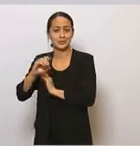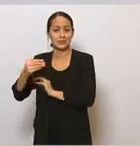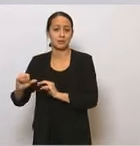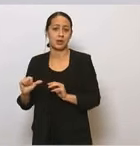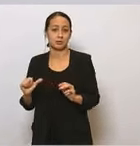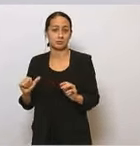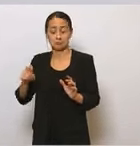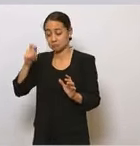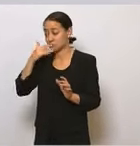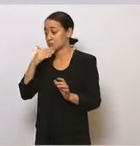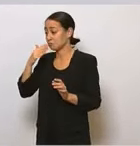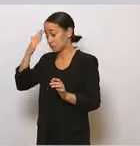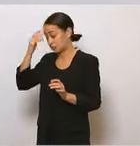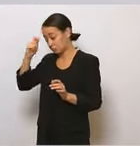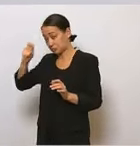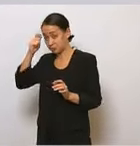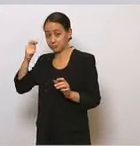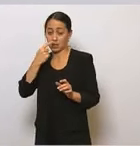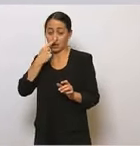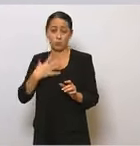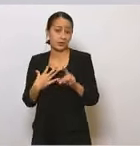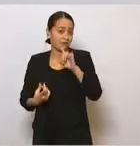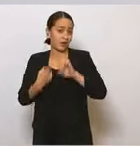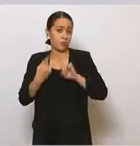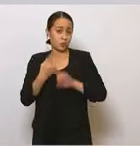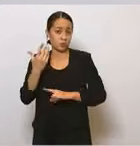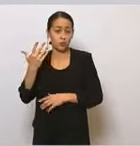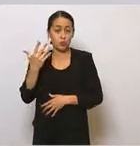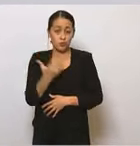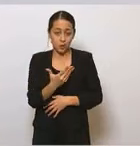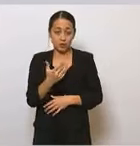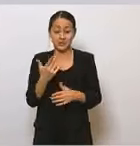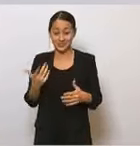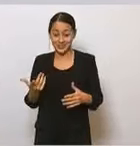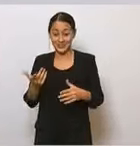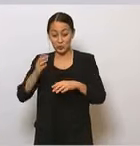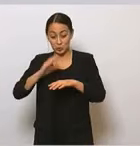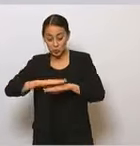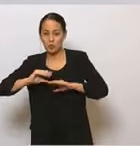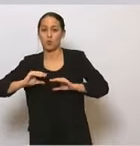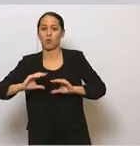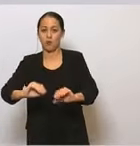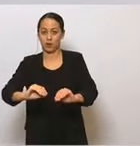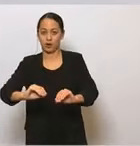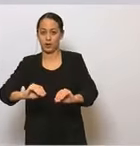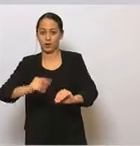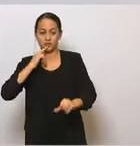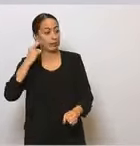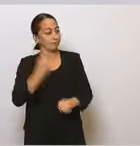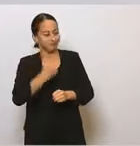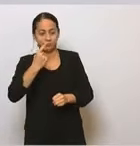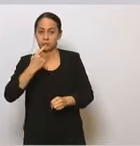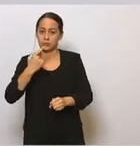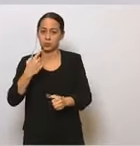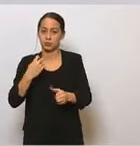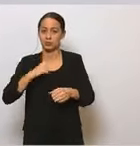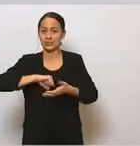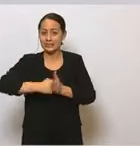très important, une fois encore, il faut le répéter, d'avoir des mesures d'application souples, parce que on voit